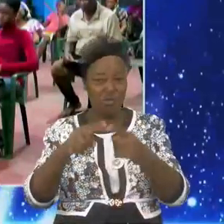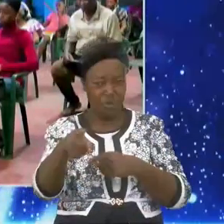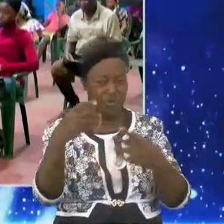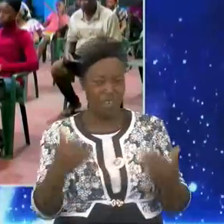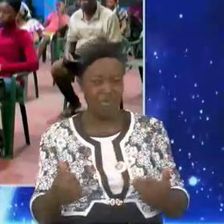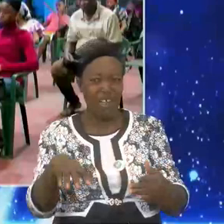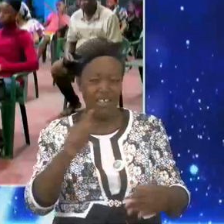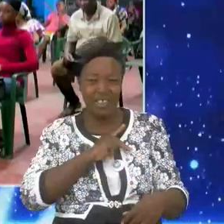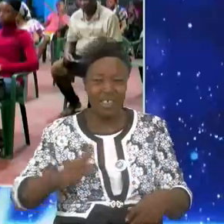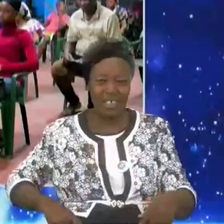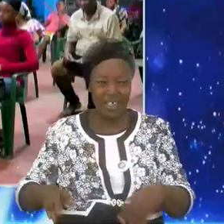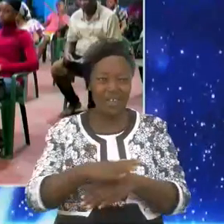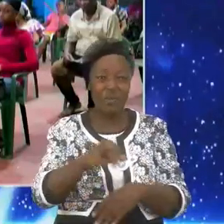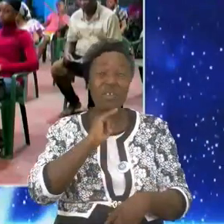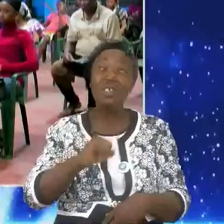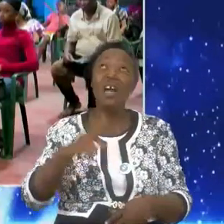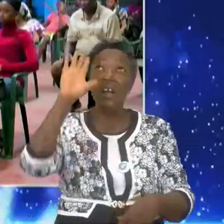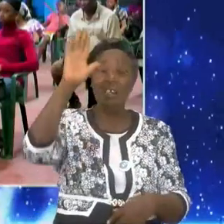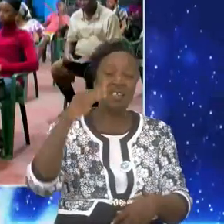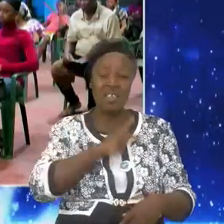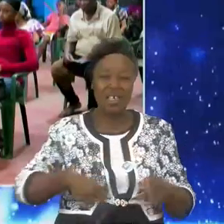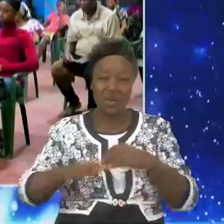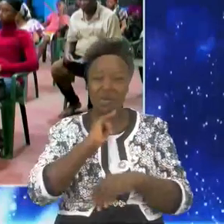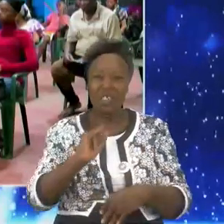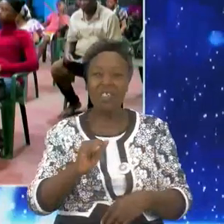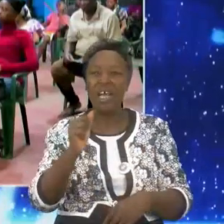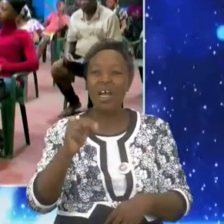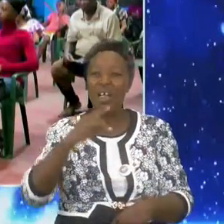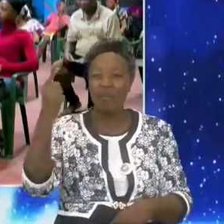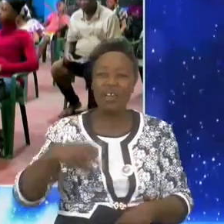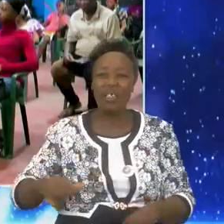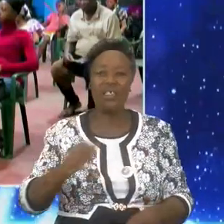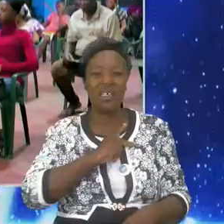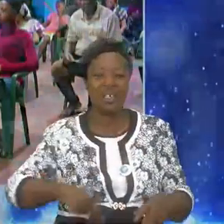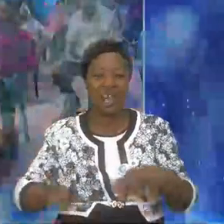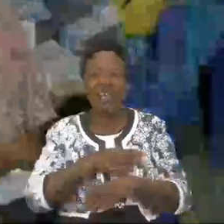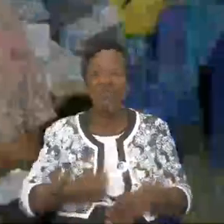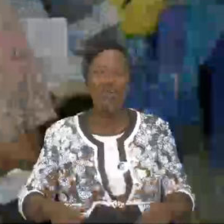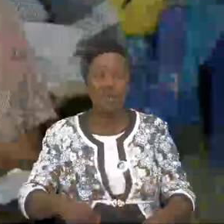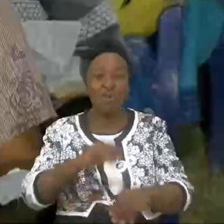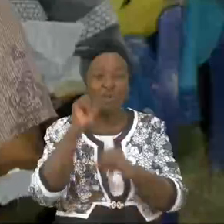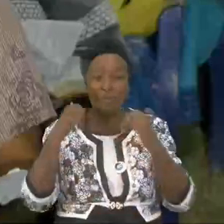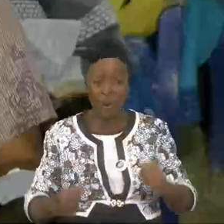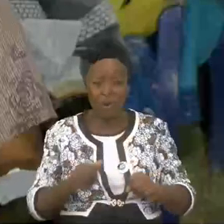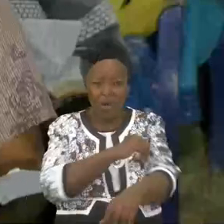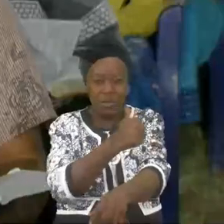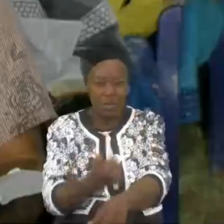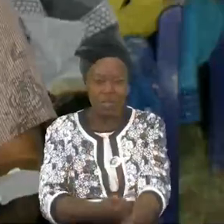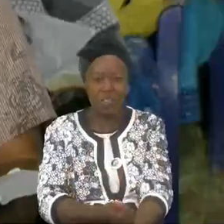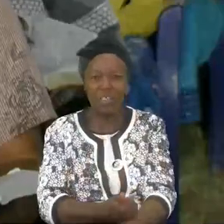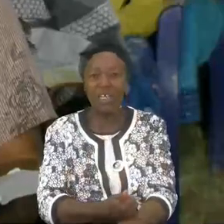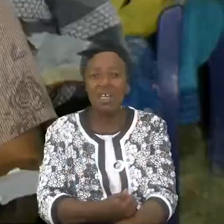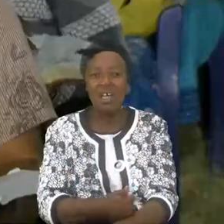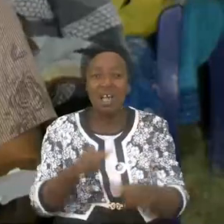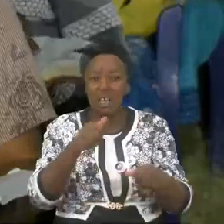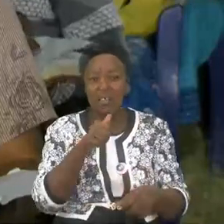te parvient, ton règne est un règne de tous les siècles et ta domination subsiste dans tous les